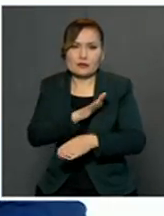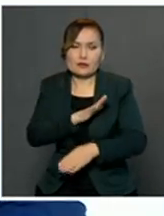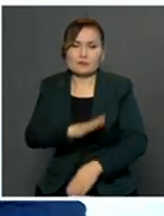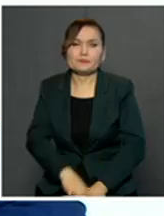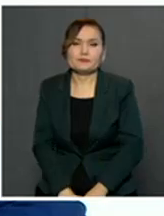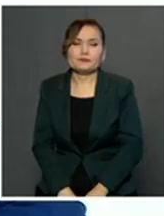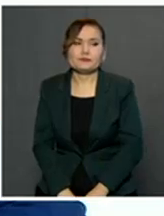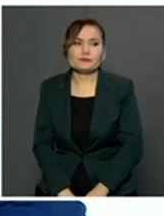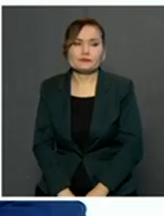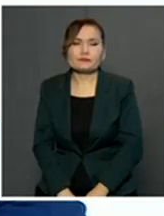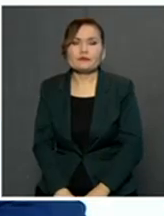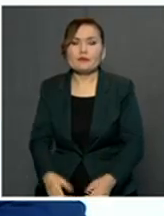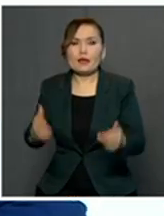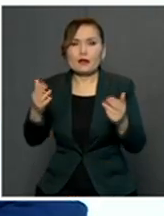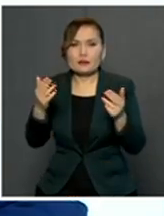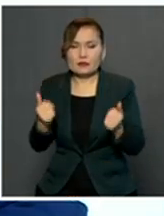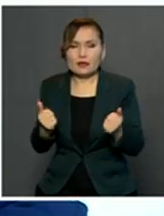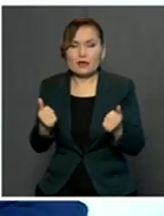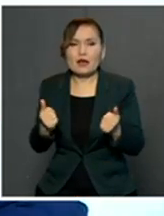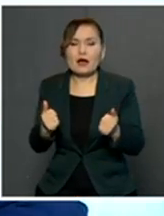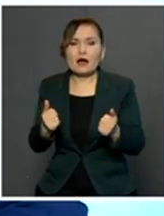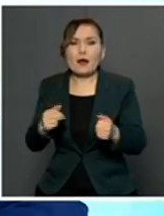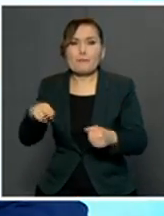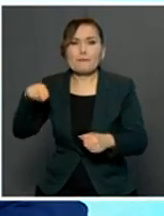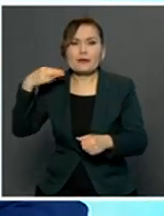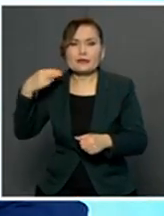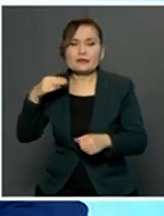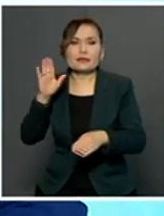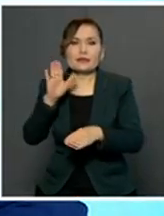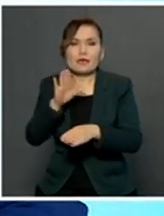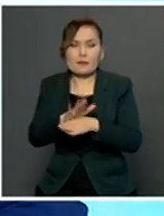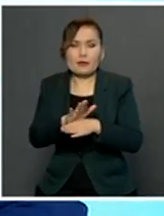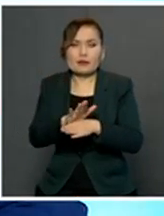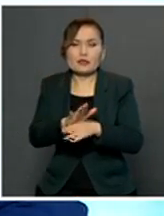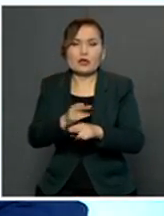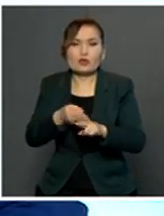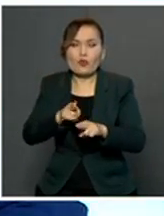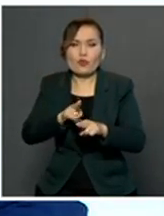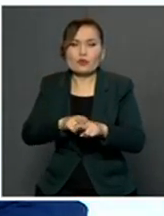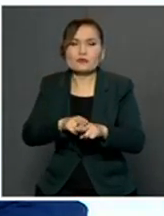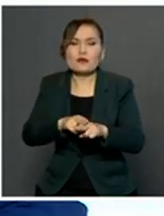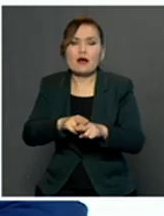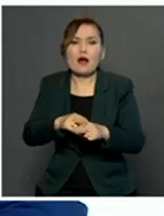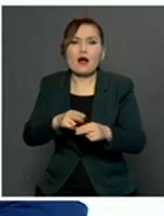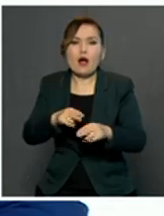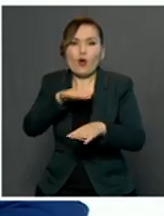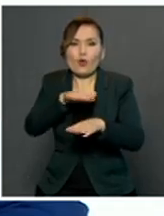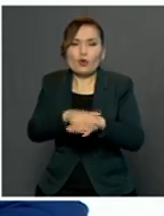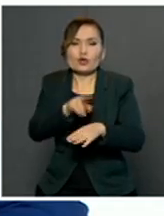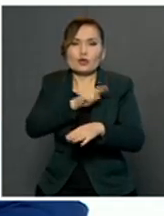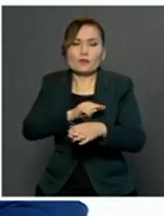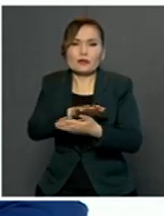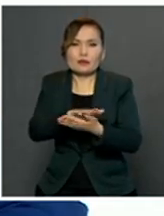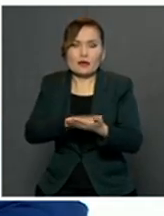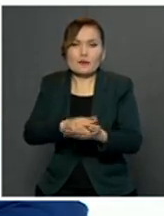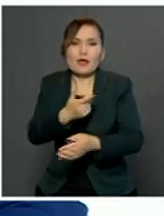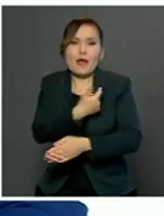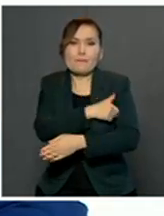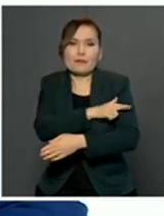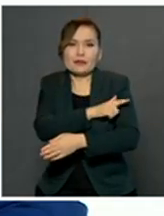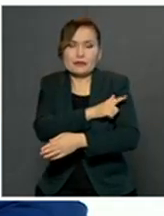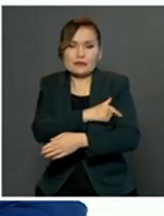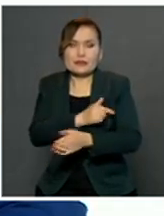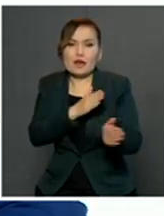Осы тапсырма бойынша бүгін күнде қор өз жұмыстарын жалғастырды. Бүгін күннен бастап медициналық информациялық